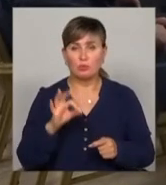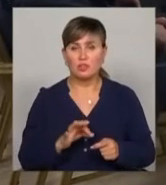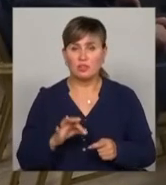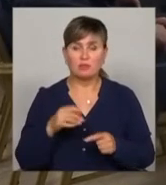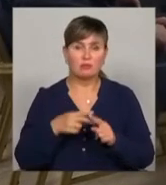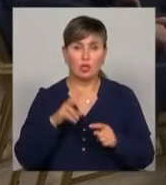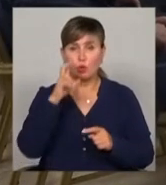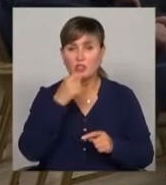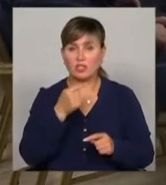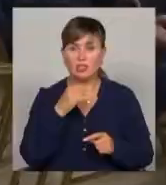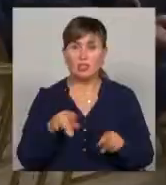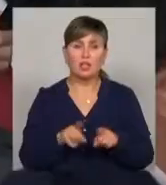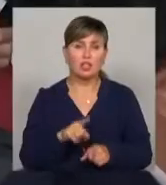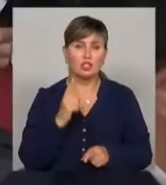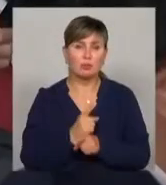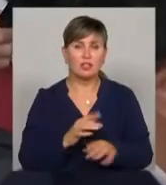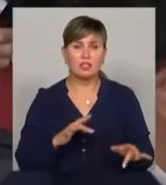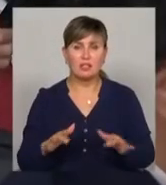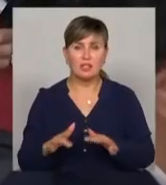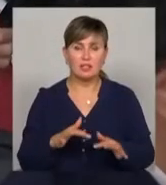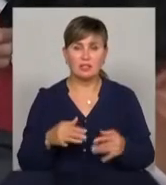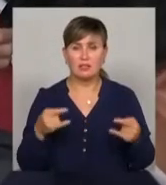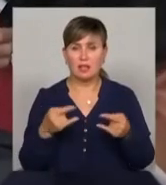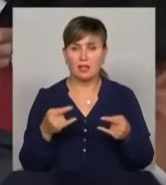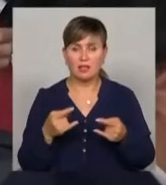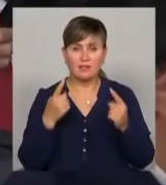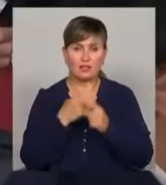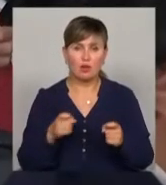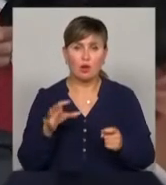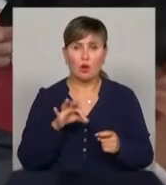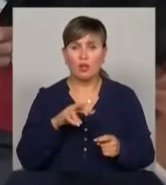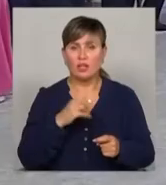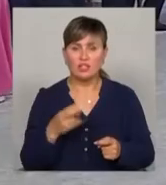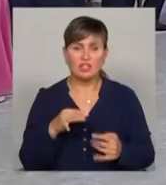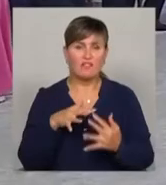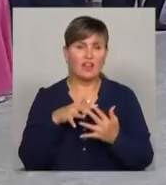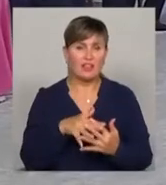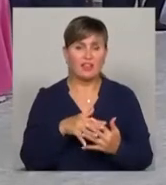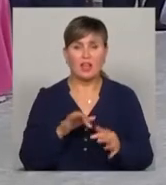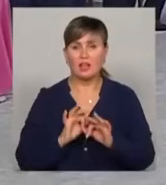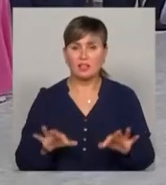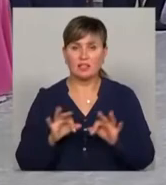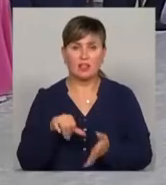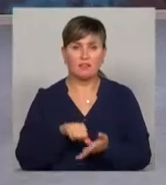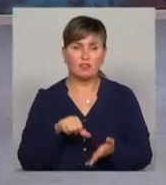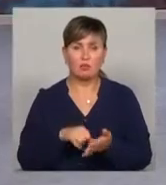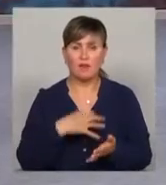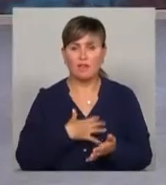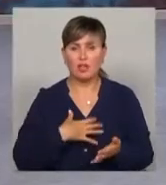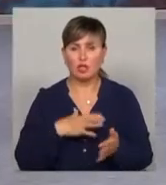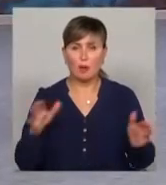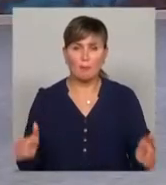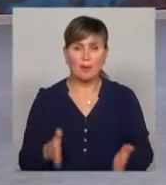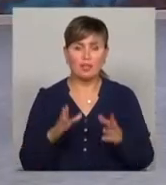на госязыке, а также запретить деятельность телеканалов, вещающие о национализме и войне. Рассказали выступающие и о важности поднятия